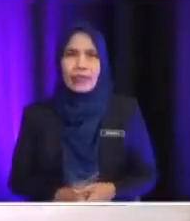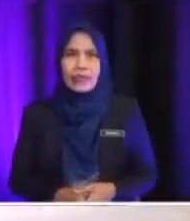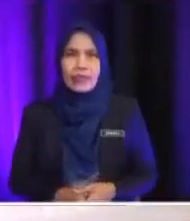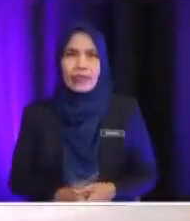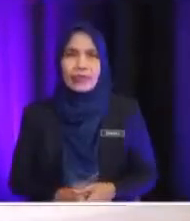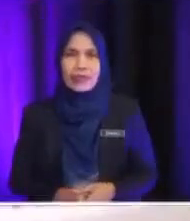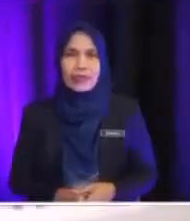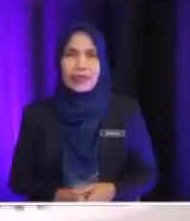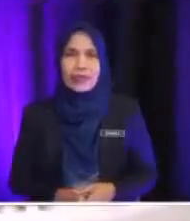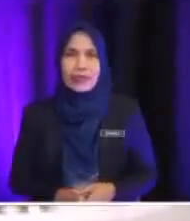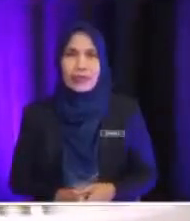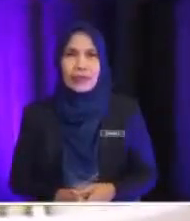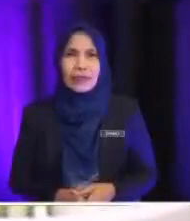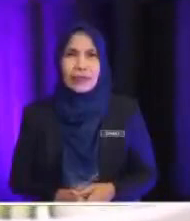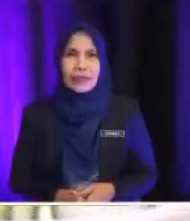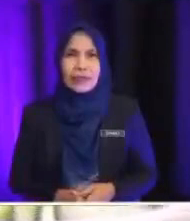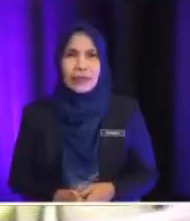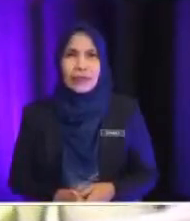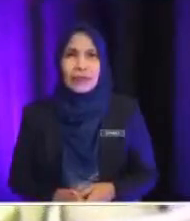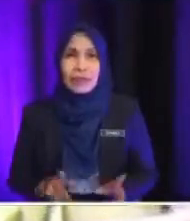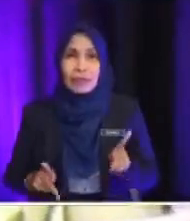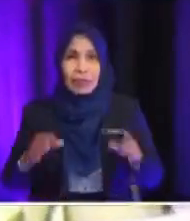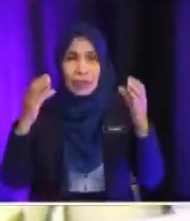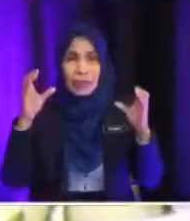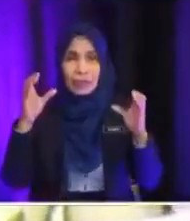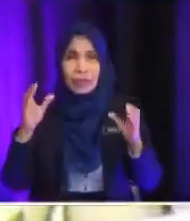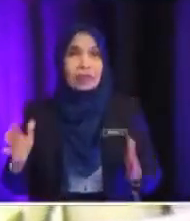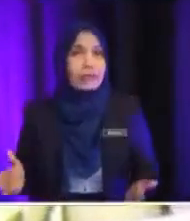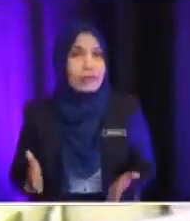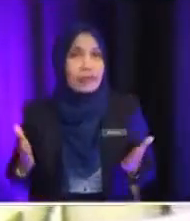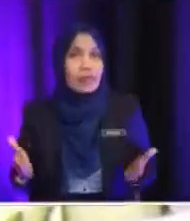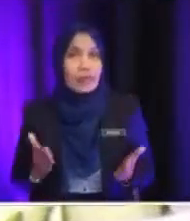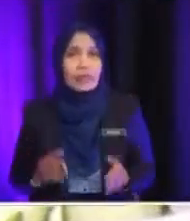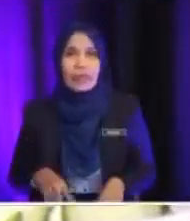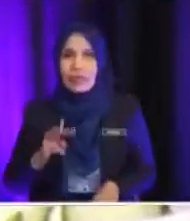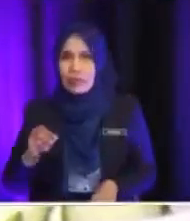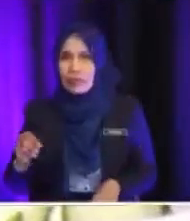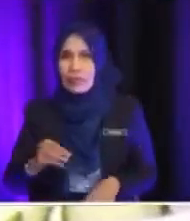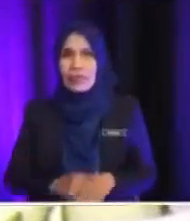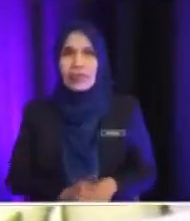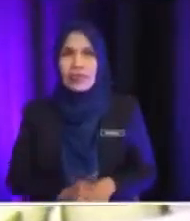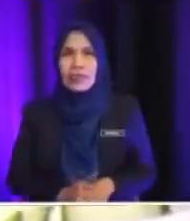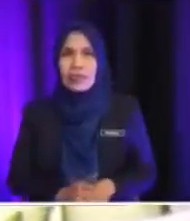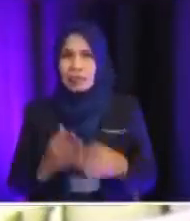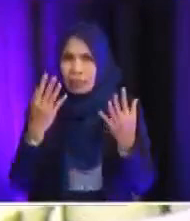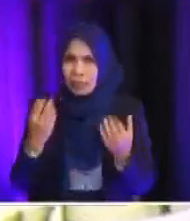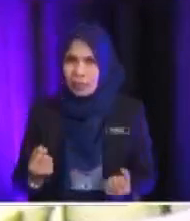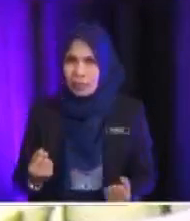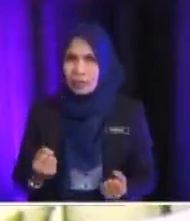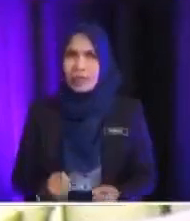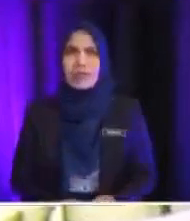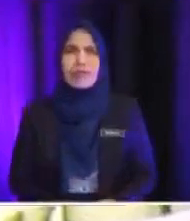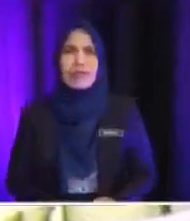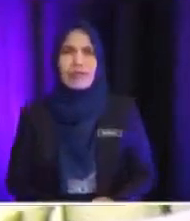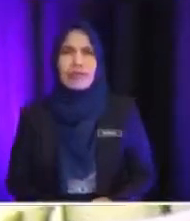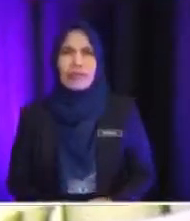Okey. Okay, letak je. Kalau cikgu-cikgu menggalakkan pelajar untuk menggunakan hiasan banyak ataupun sedikit? Dia tak